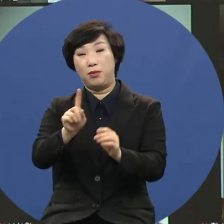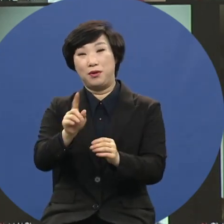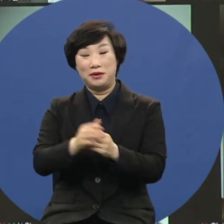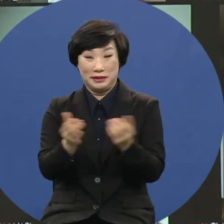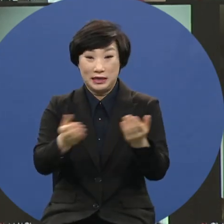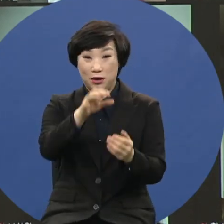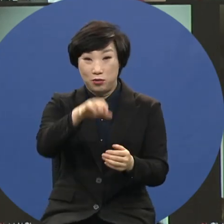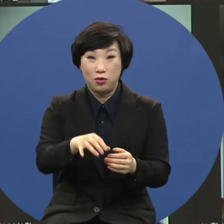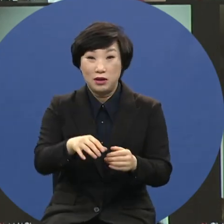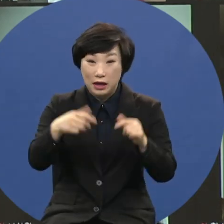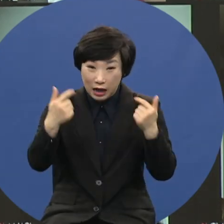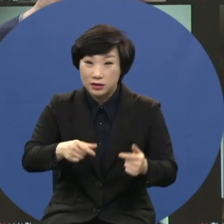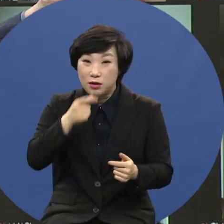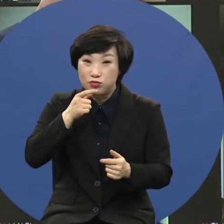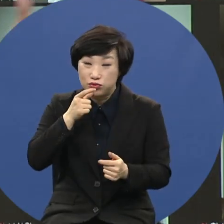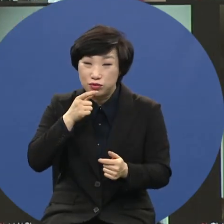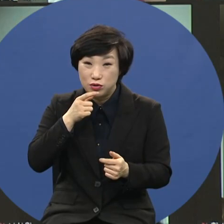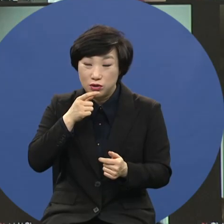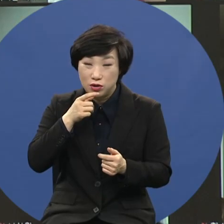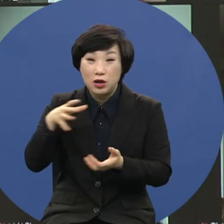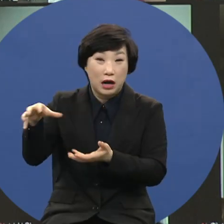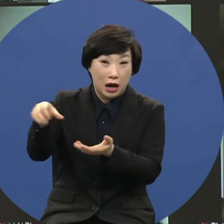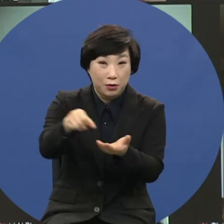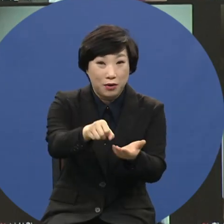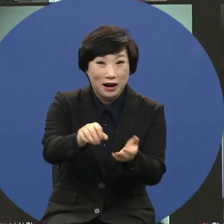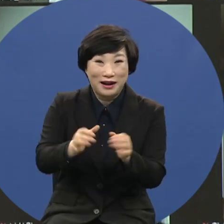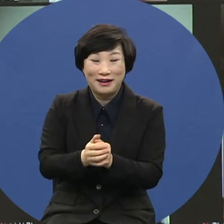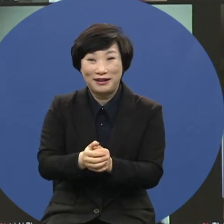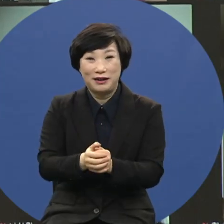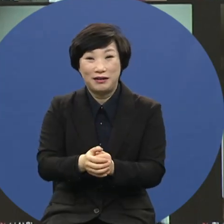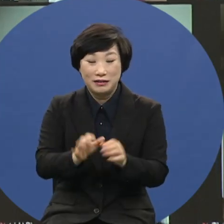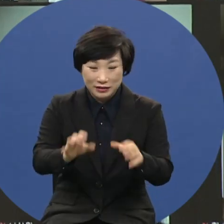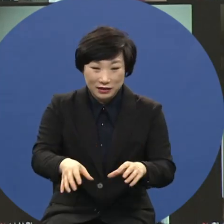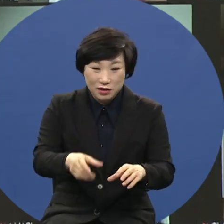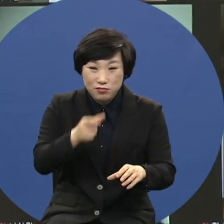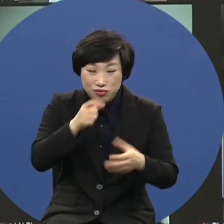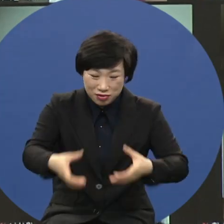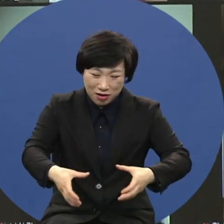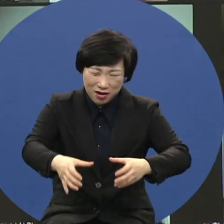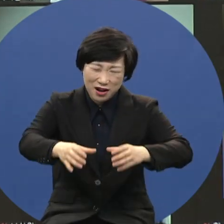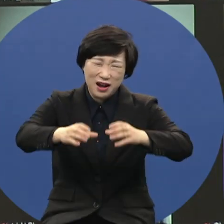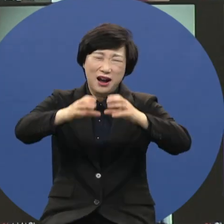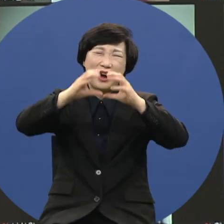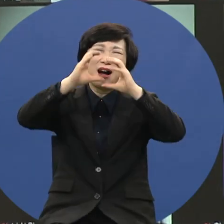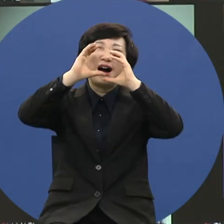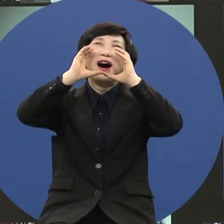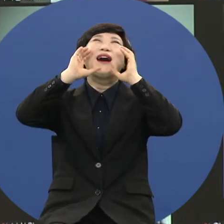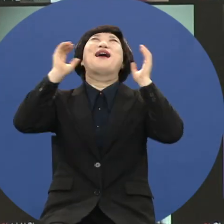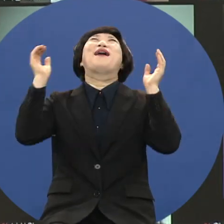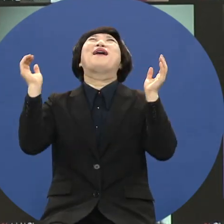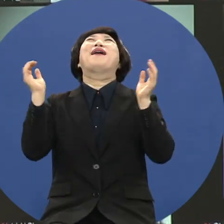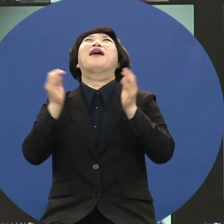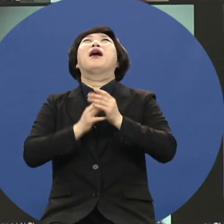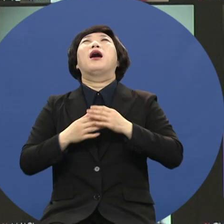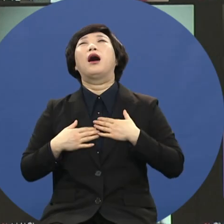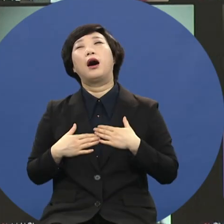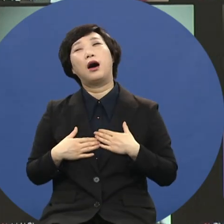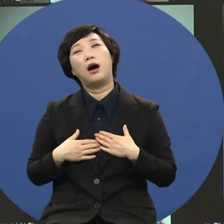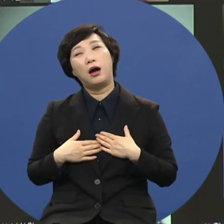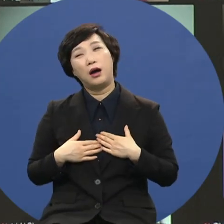일터에는 물이 와. 그때 물을 펄펄 마시면 새 힘이 생기는 것